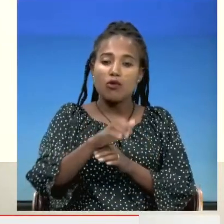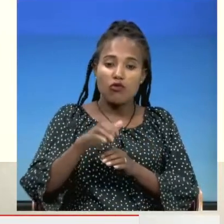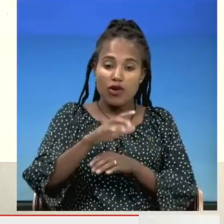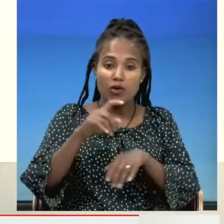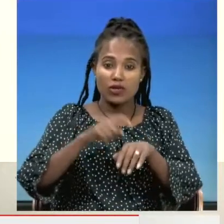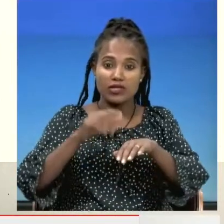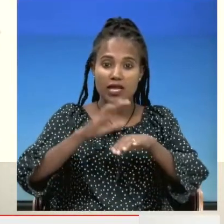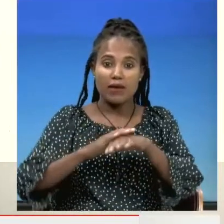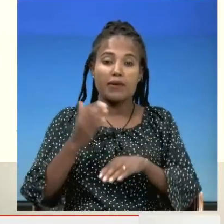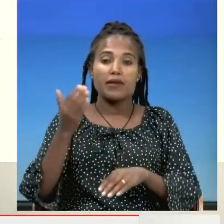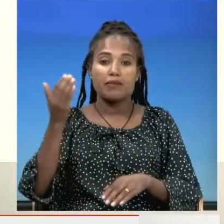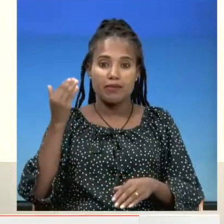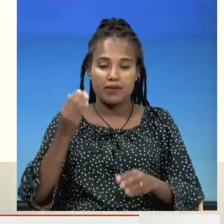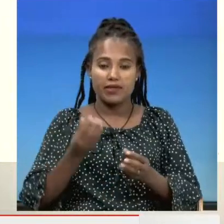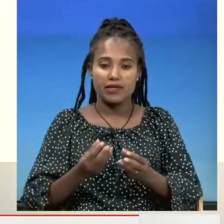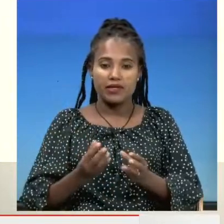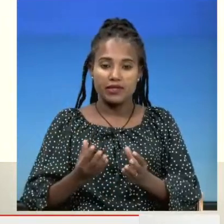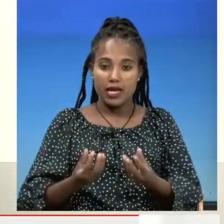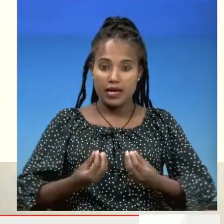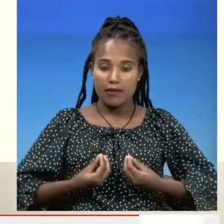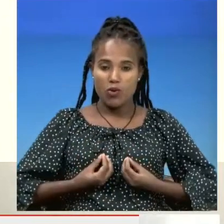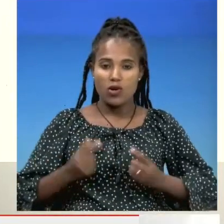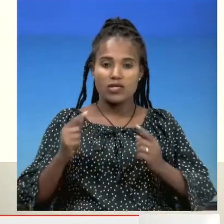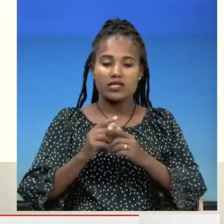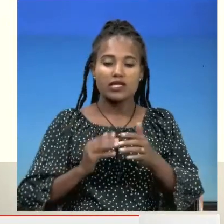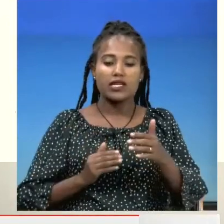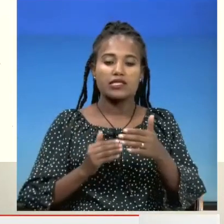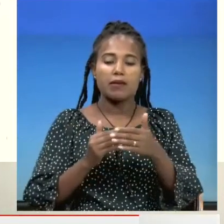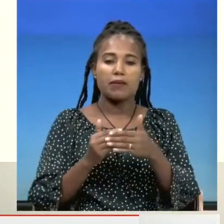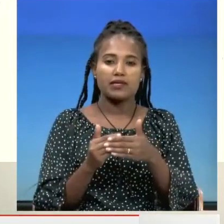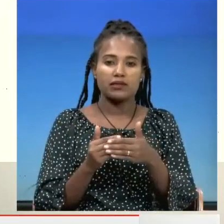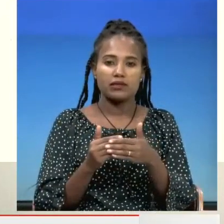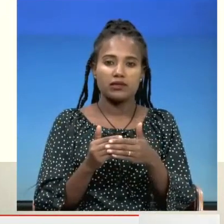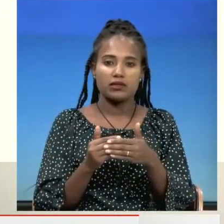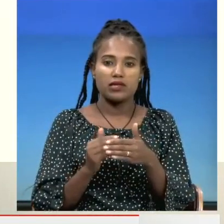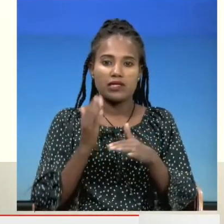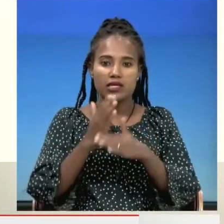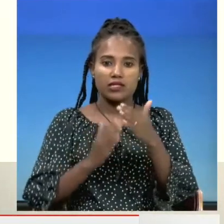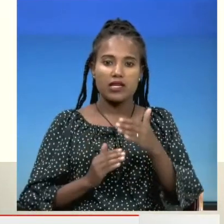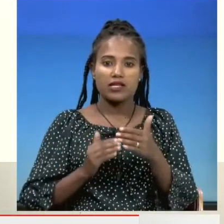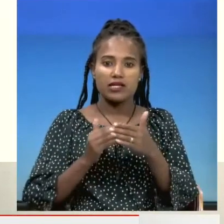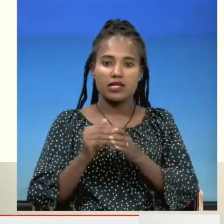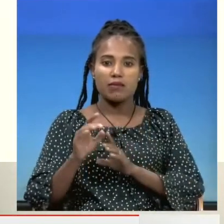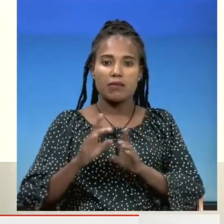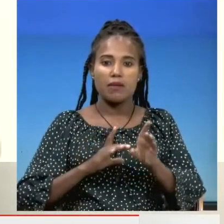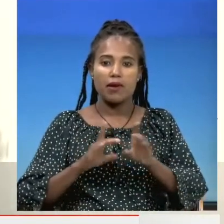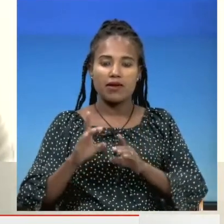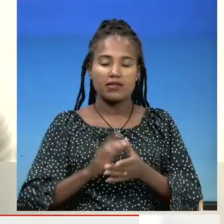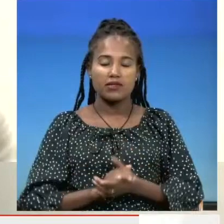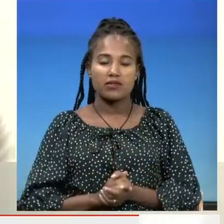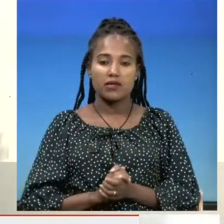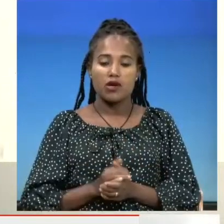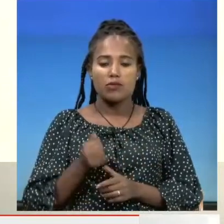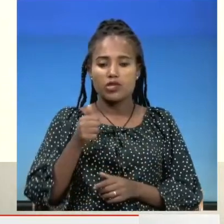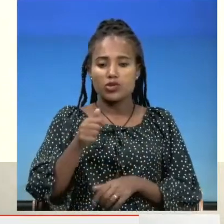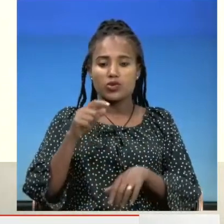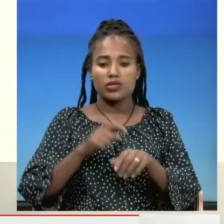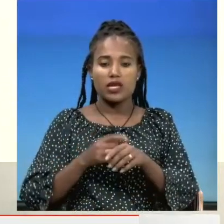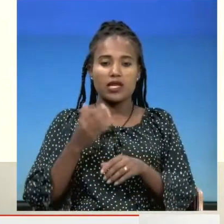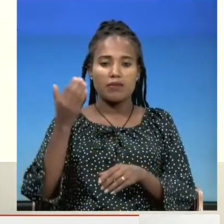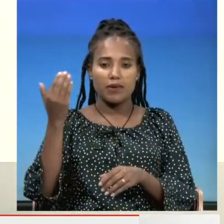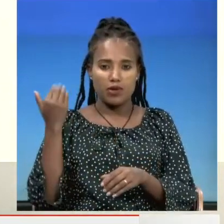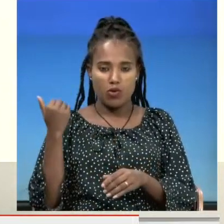ላይ ከነበረበት ተረክበው እስከደረሰበት ደረጃ ድረስ ለማድረስ በእሳቸው ጊዜ